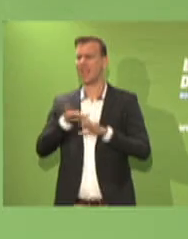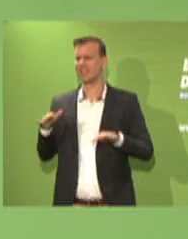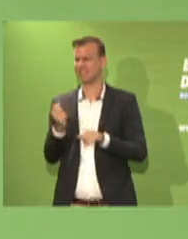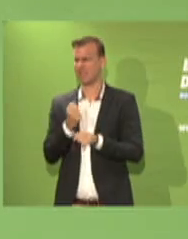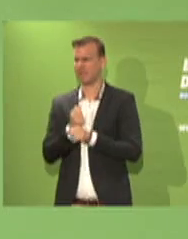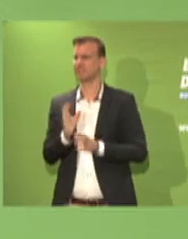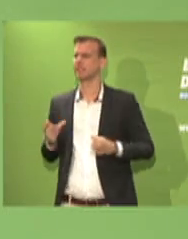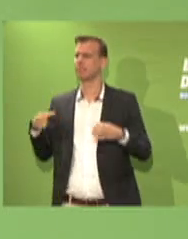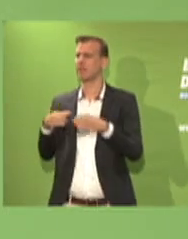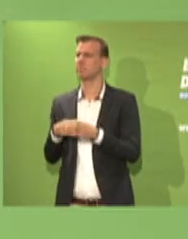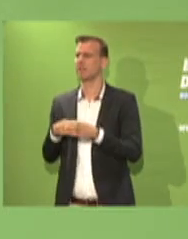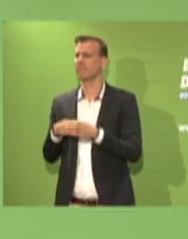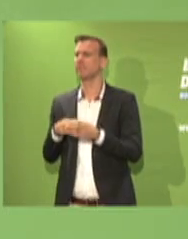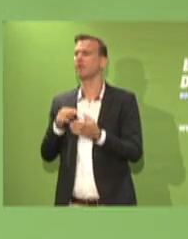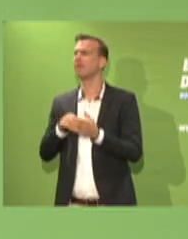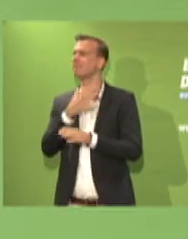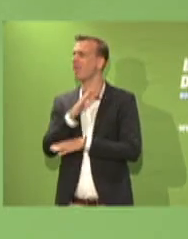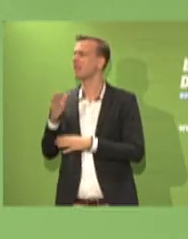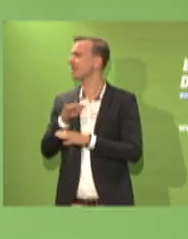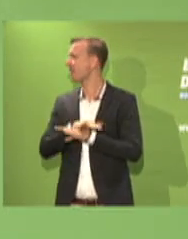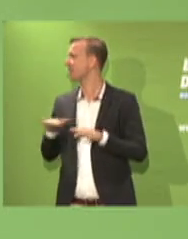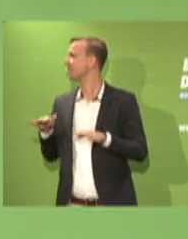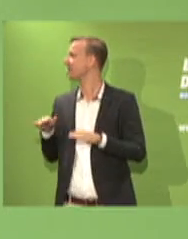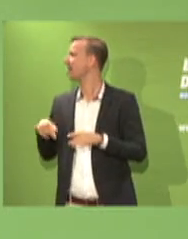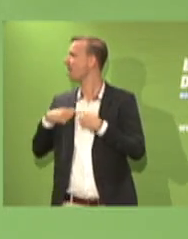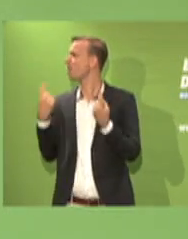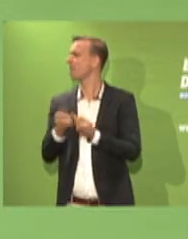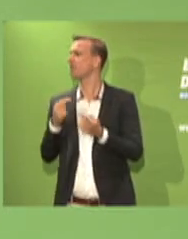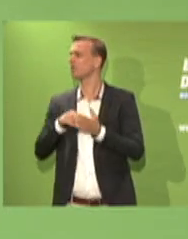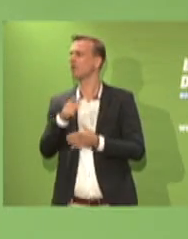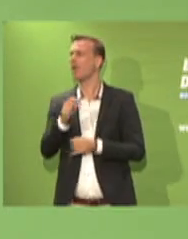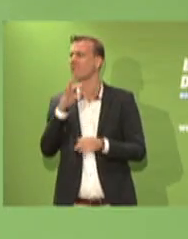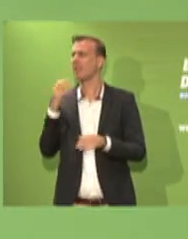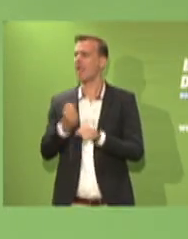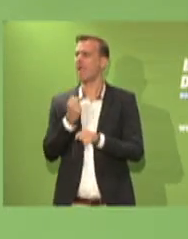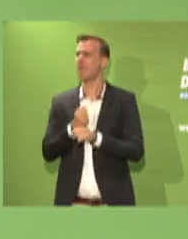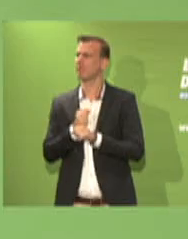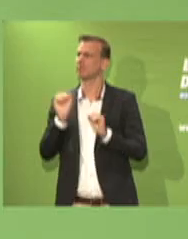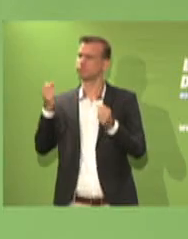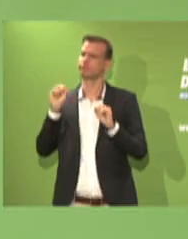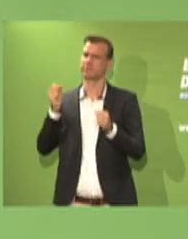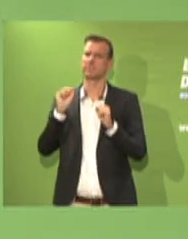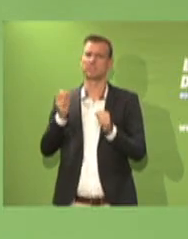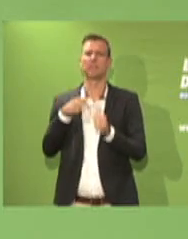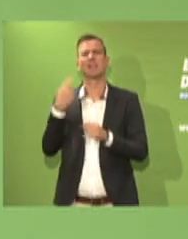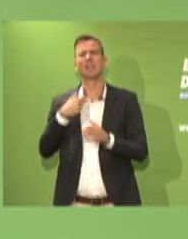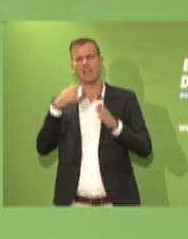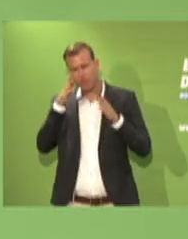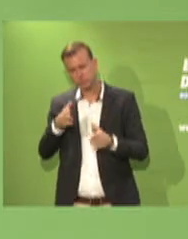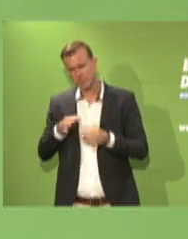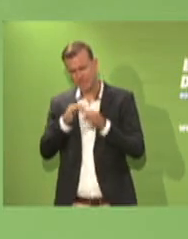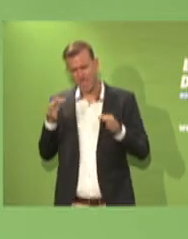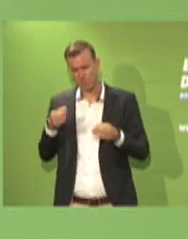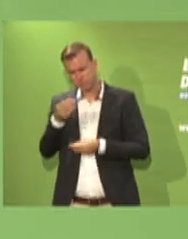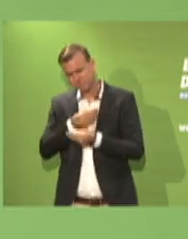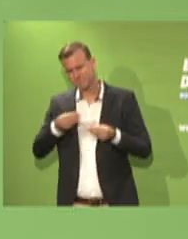Landesarbeitsgemeinschaft Wald, Landwirtschaft, ländlicher Raum, die unheimlich viel Arbeit investiert haben, die in Klausurtagen gegangen sind, die ehrenamtlich sich ganz, ganz